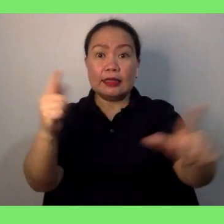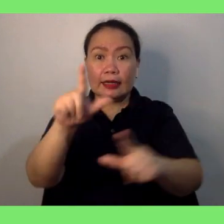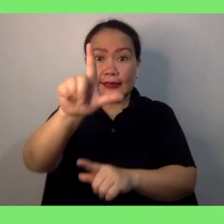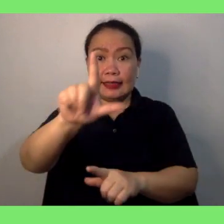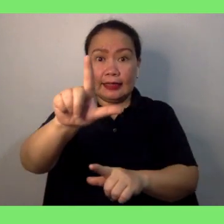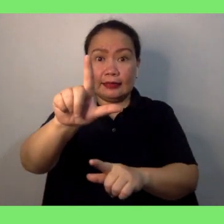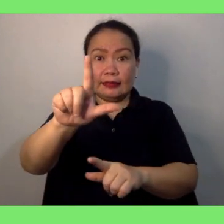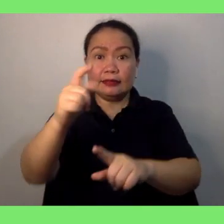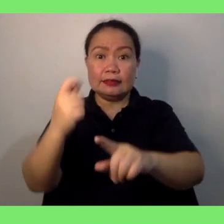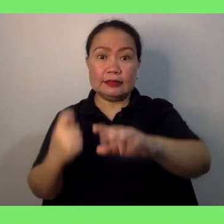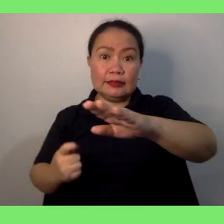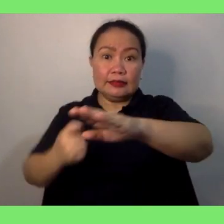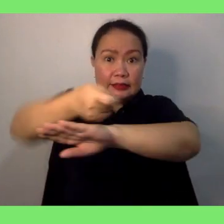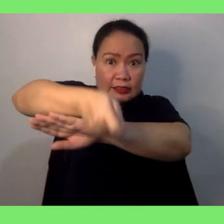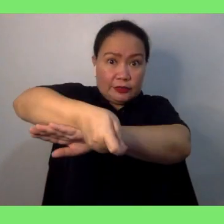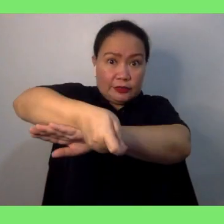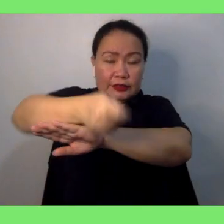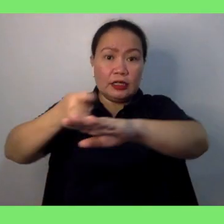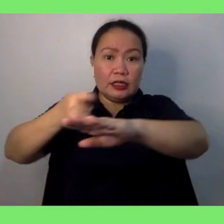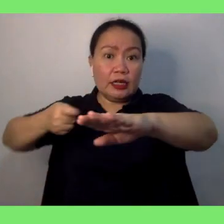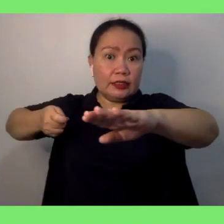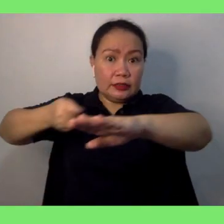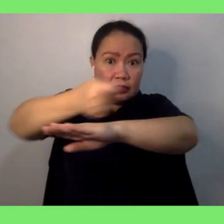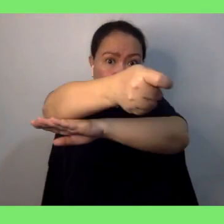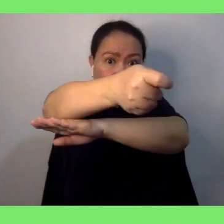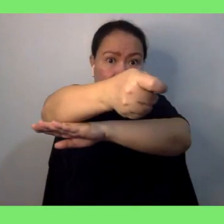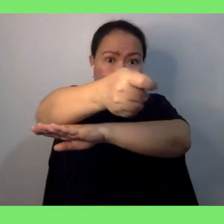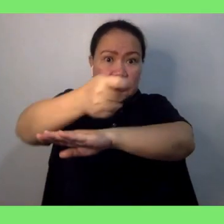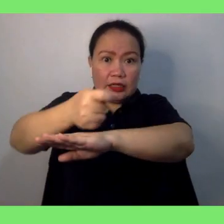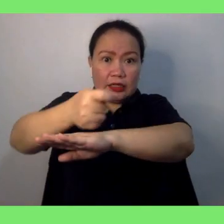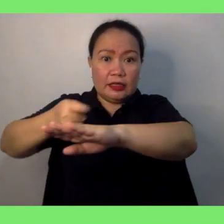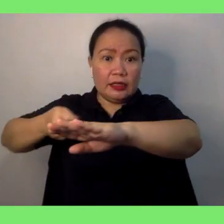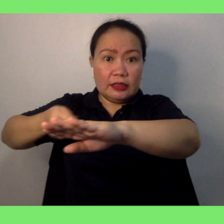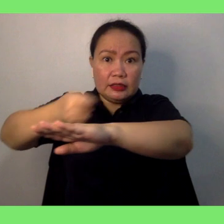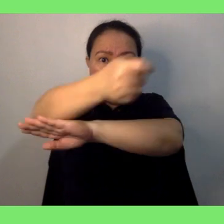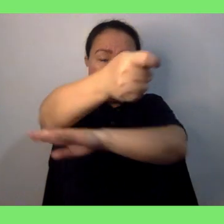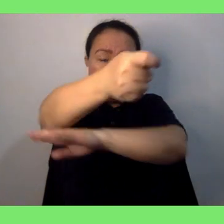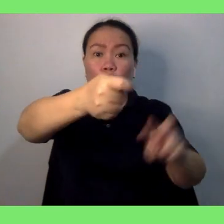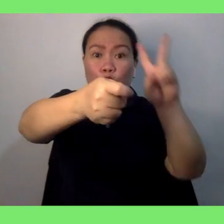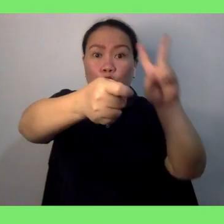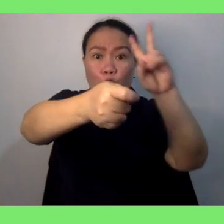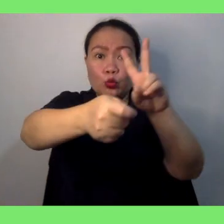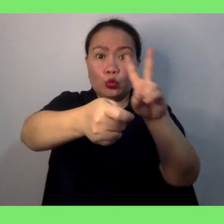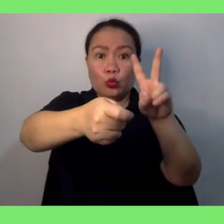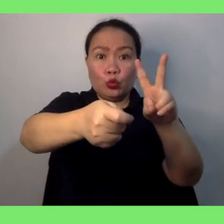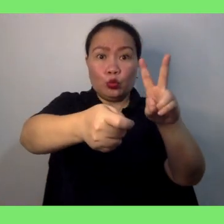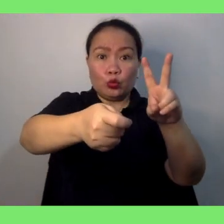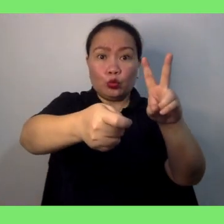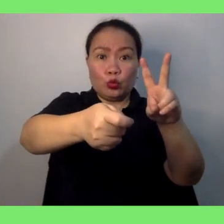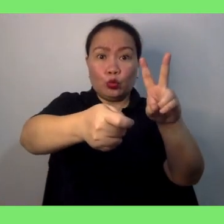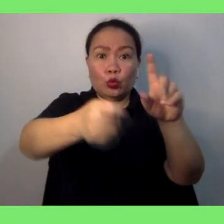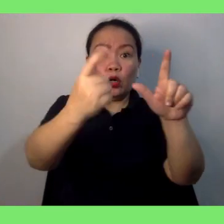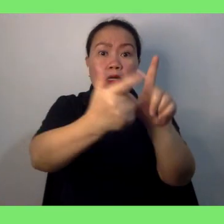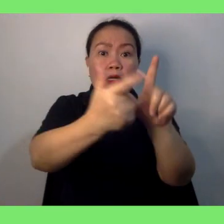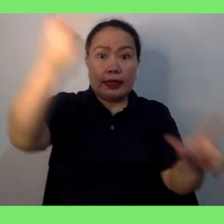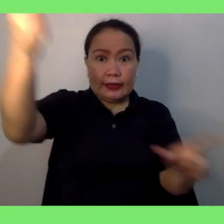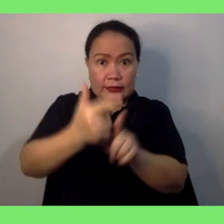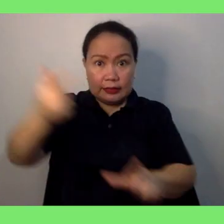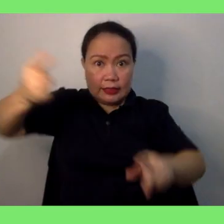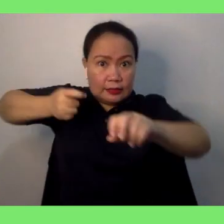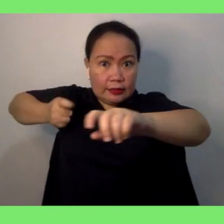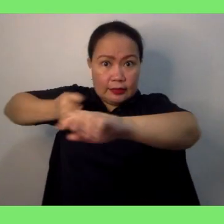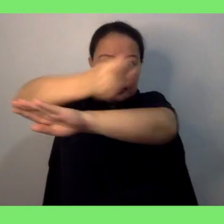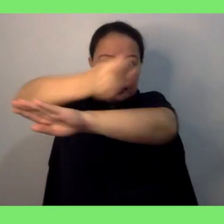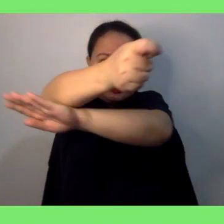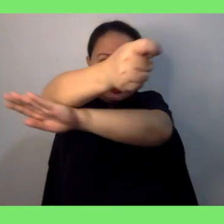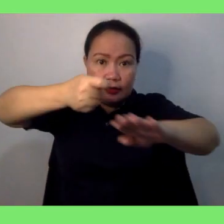two different points. So, ayan po. Magkaibang points dapat ang tinatamaan niya. Okay? So, again, line M